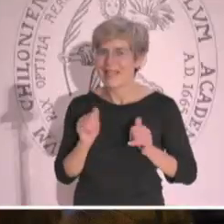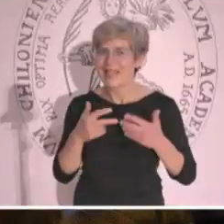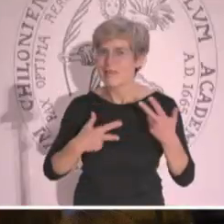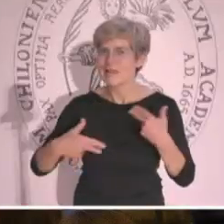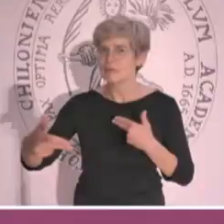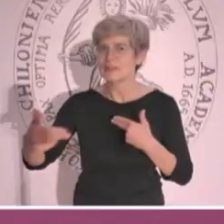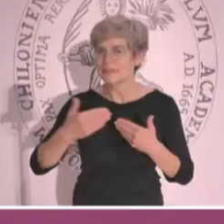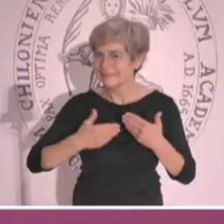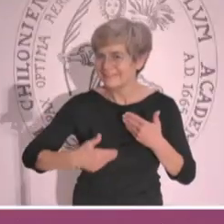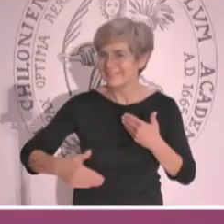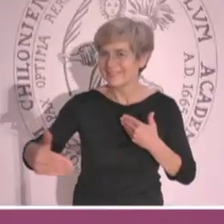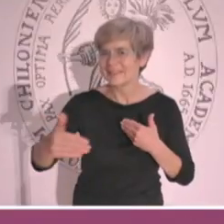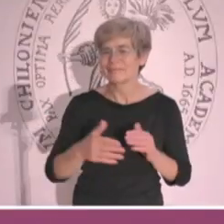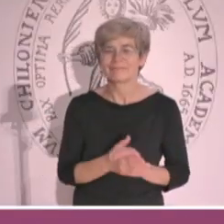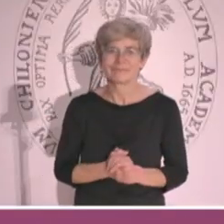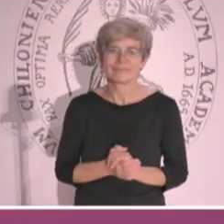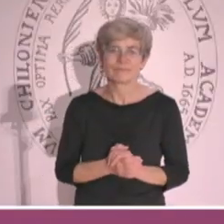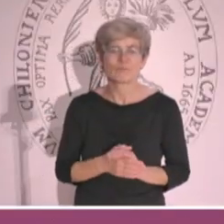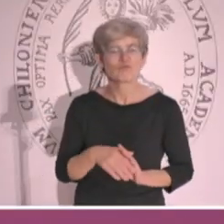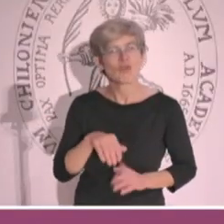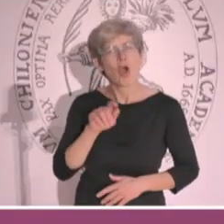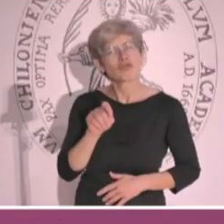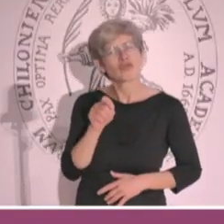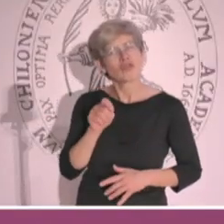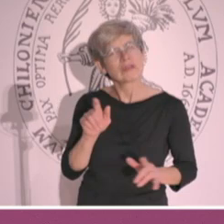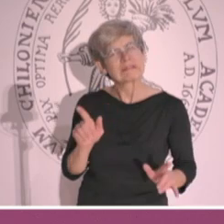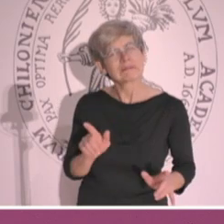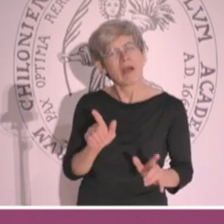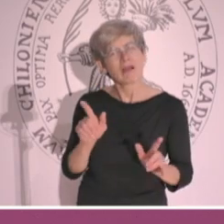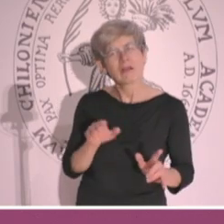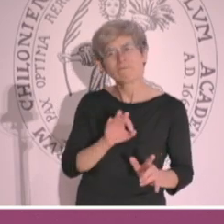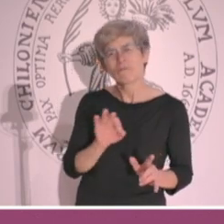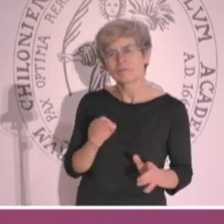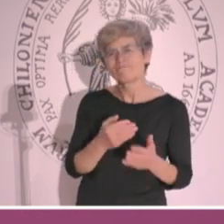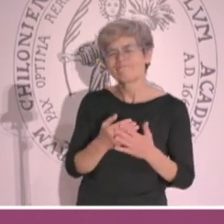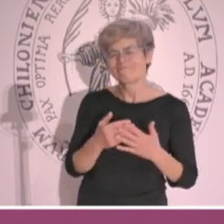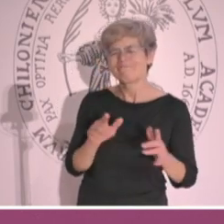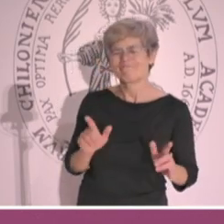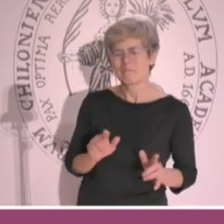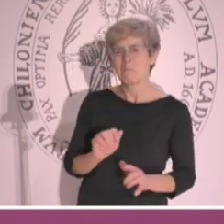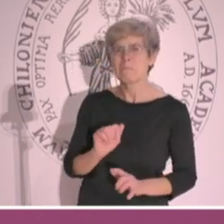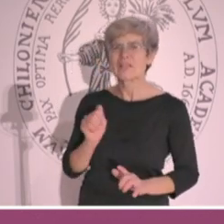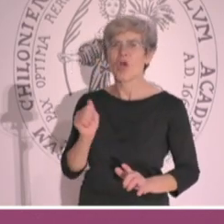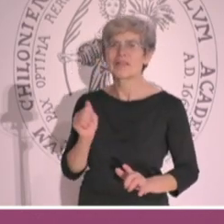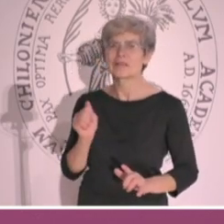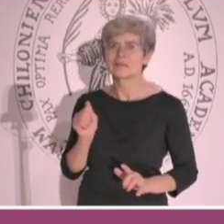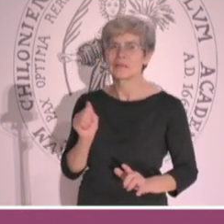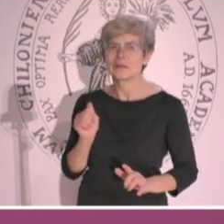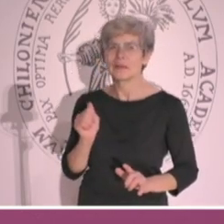Die Studienzeit wird sicherlich für Sie eine ganz besondere Zeit werden. Viele von Ihnen